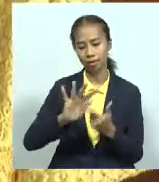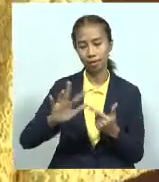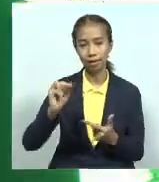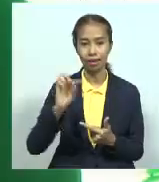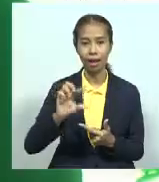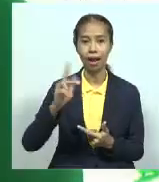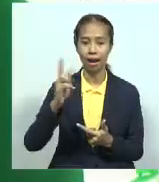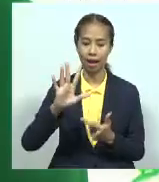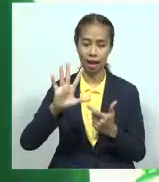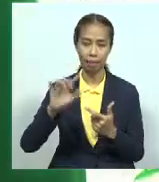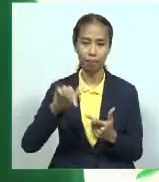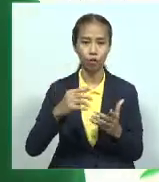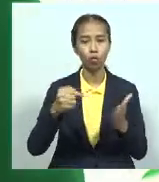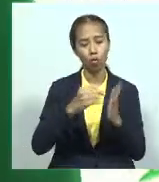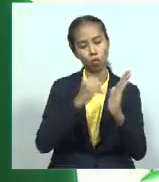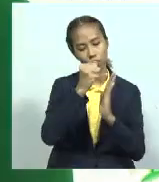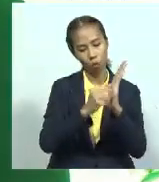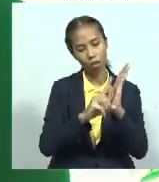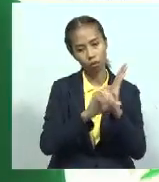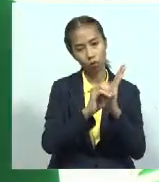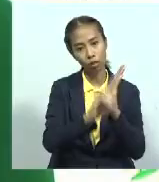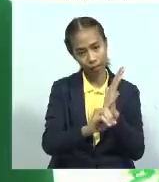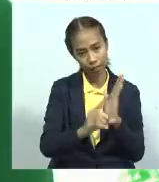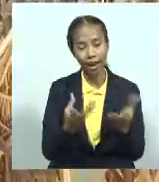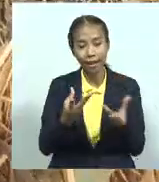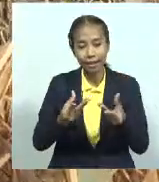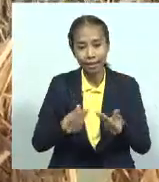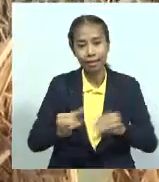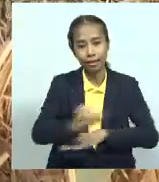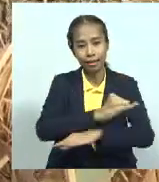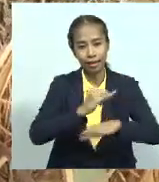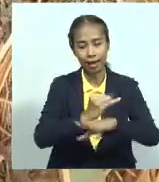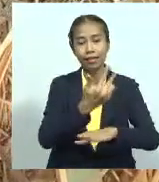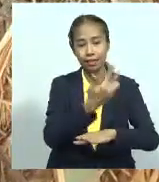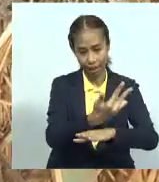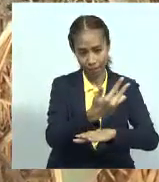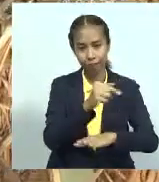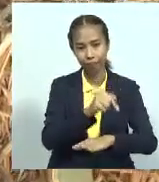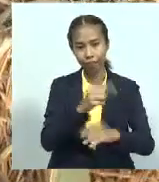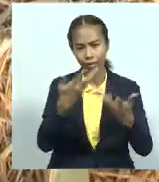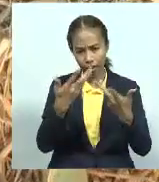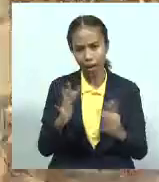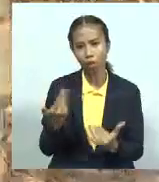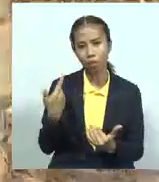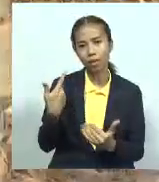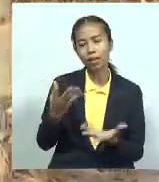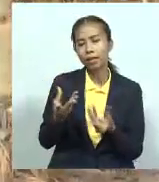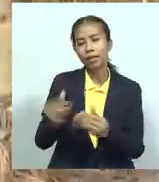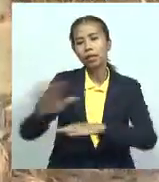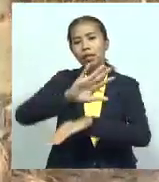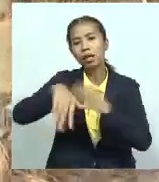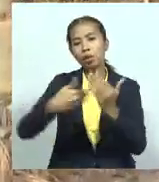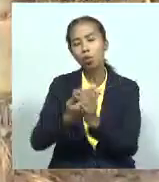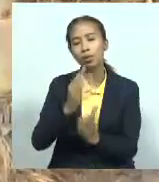ายจังหวัด101ในพื้นที่3ไร่จากพื้นที่ของจังหวัด101 11แปลงเนื้อที่43